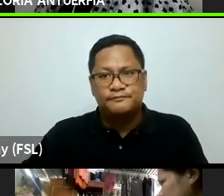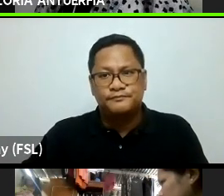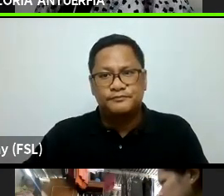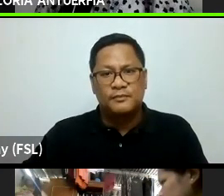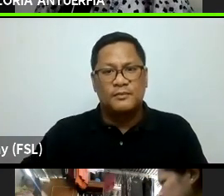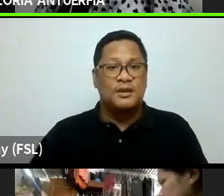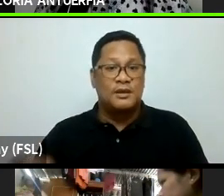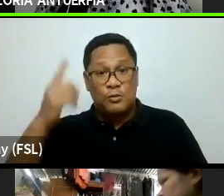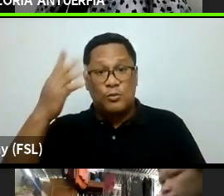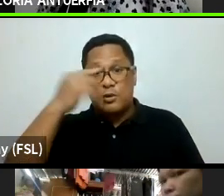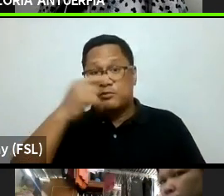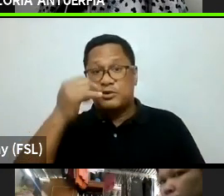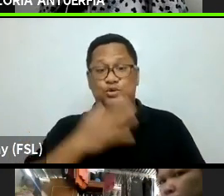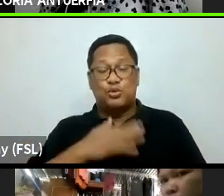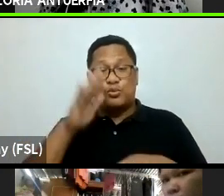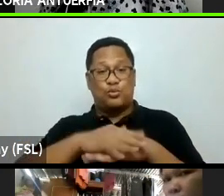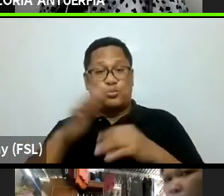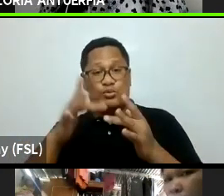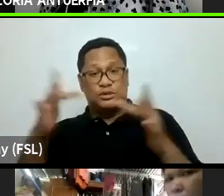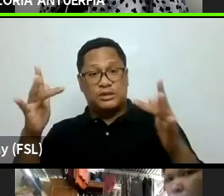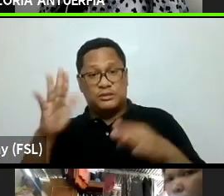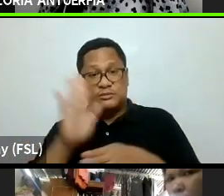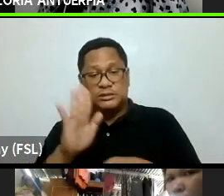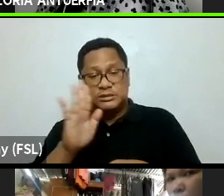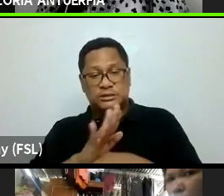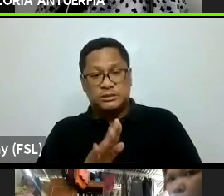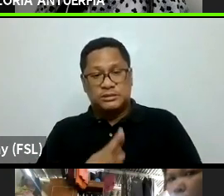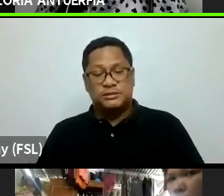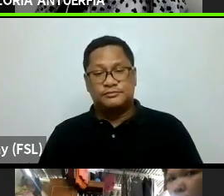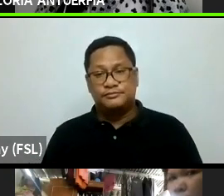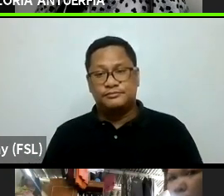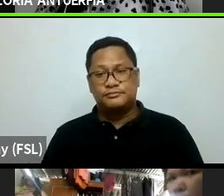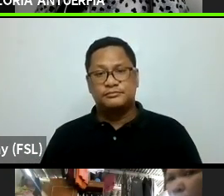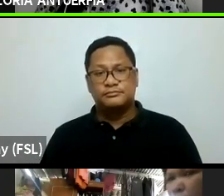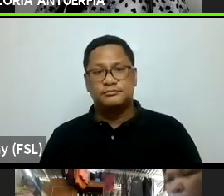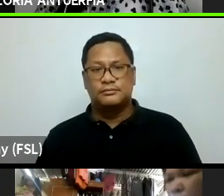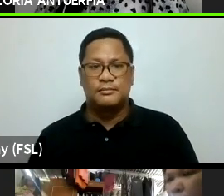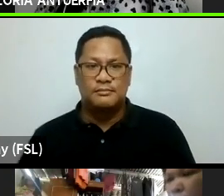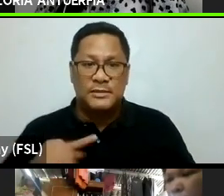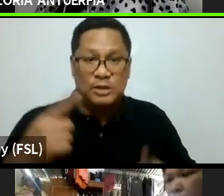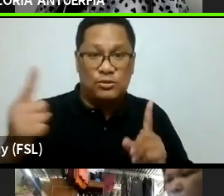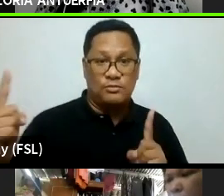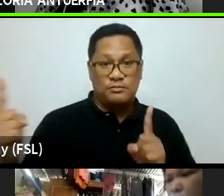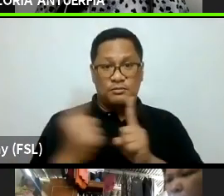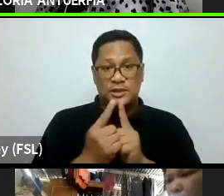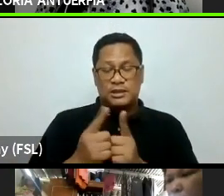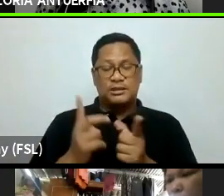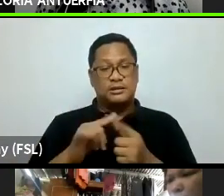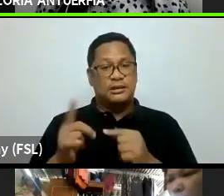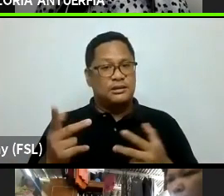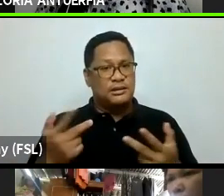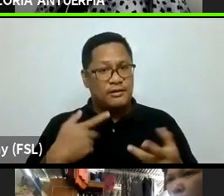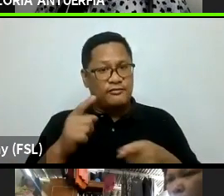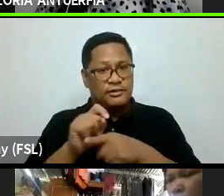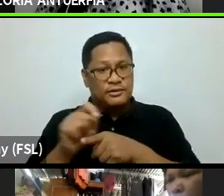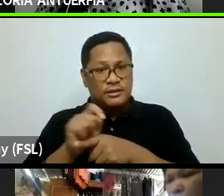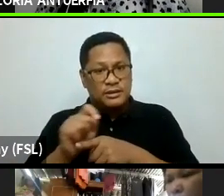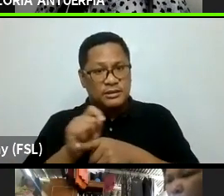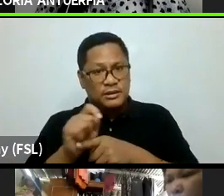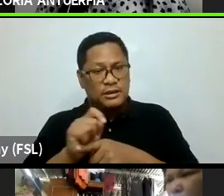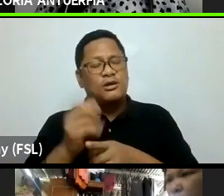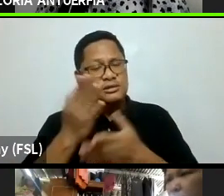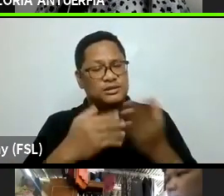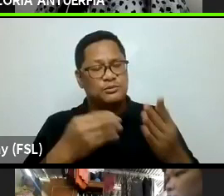sa akin is online business. So, may meet up. Tapos yung mga yung iba